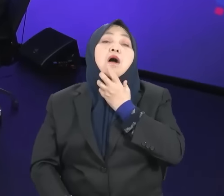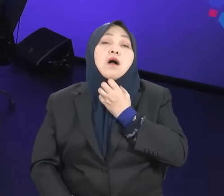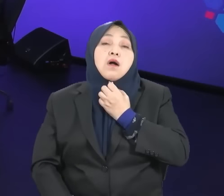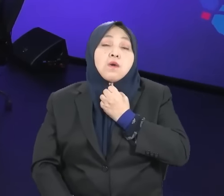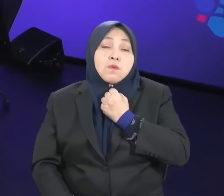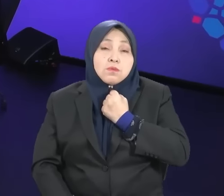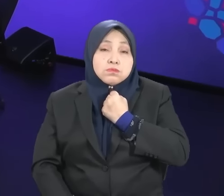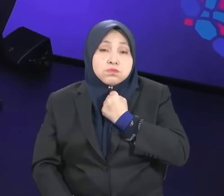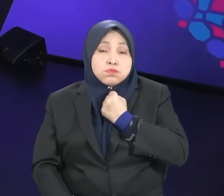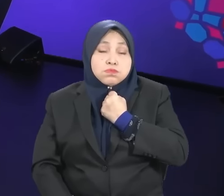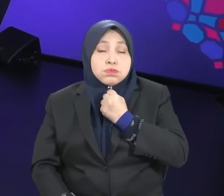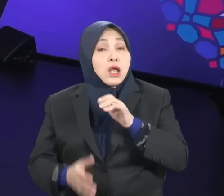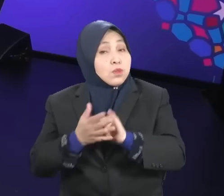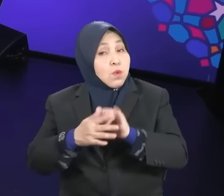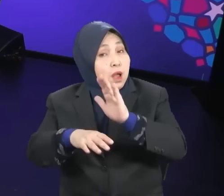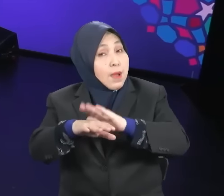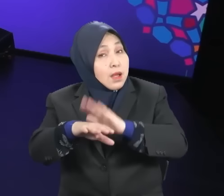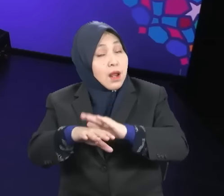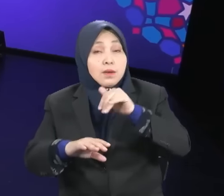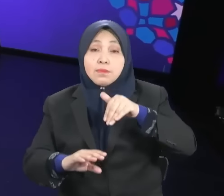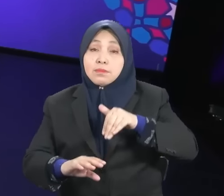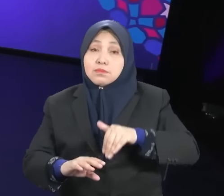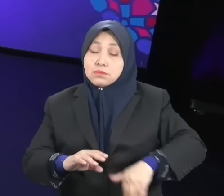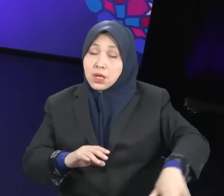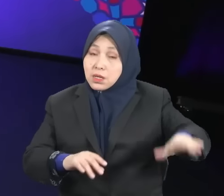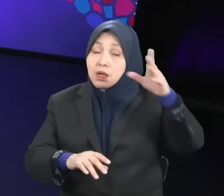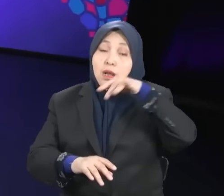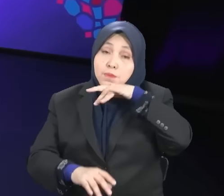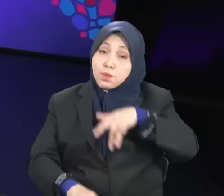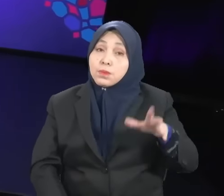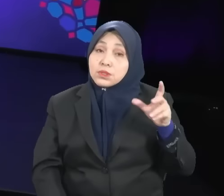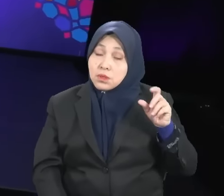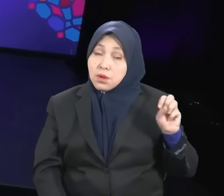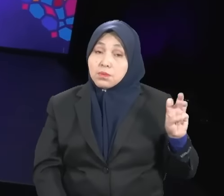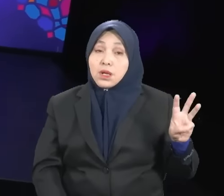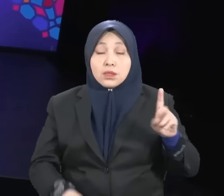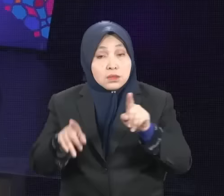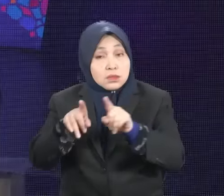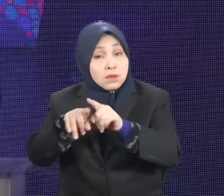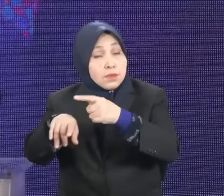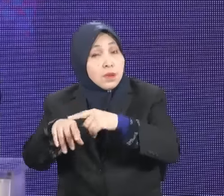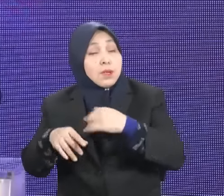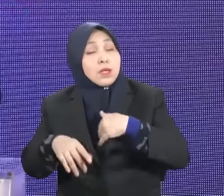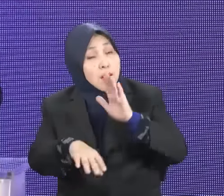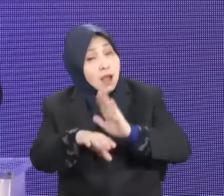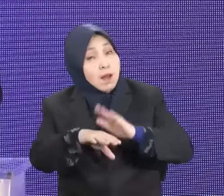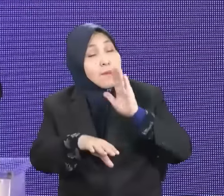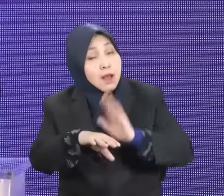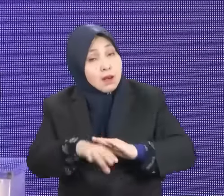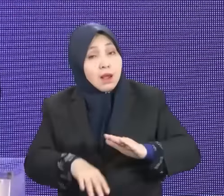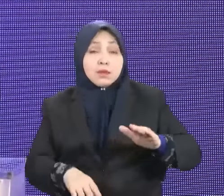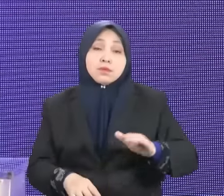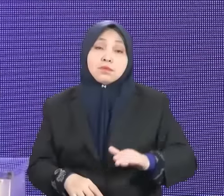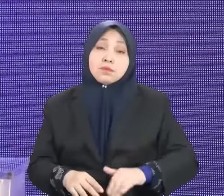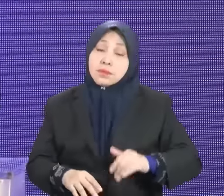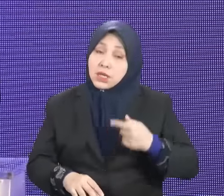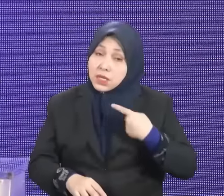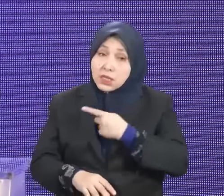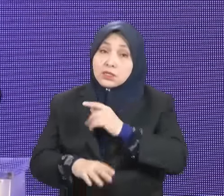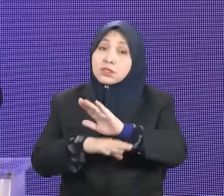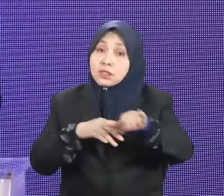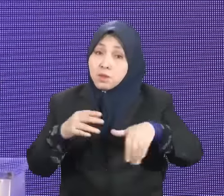mengikut kepada hawa nafsu itu amaran kepada kepada Nabi Muhammad Sallallahu Alaihi Wasallam dalam masa sama Ia adalah amaran kepada kita